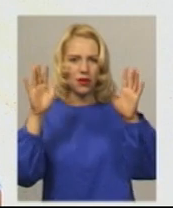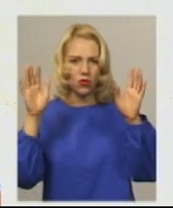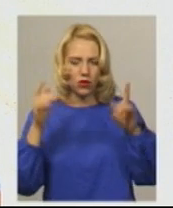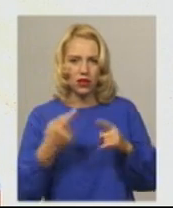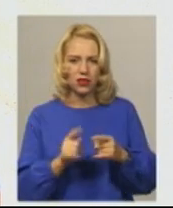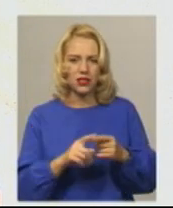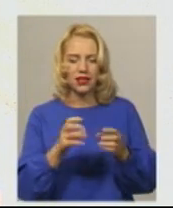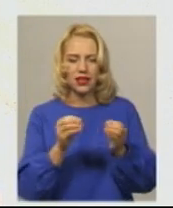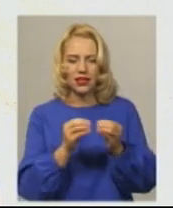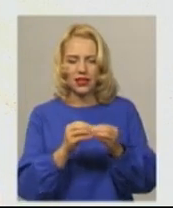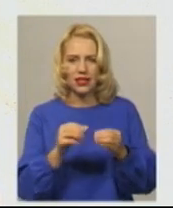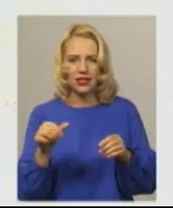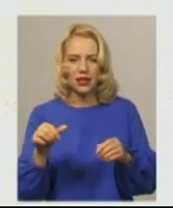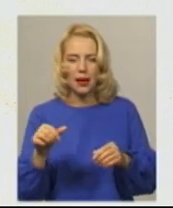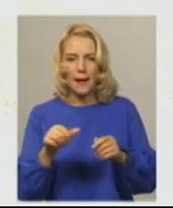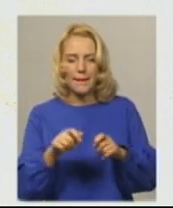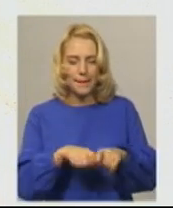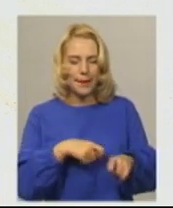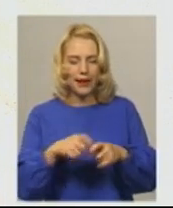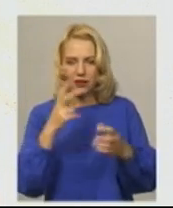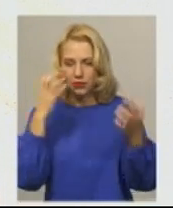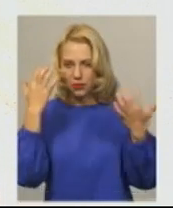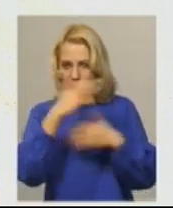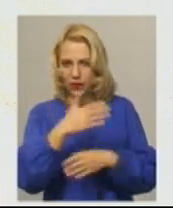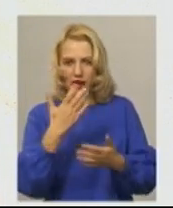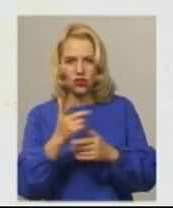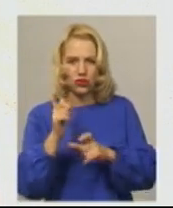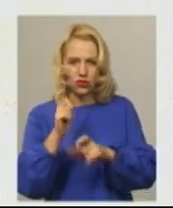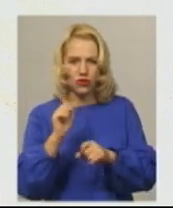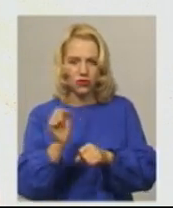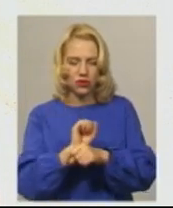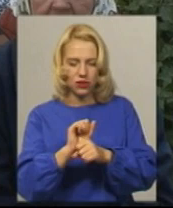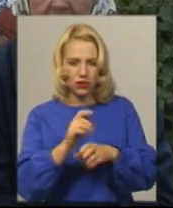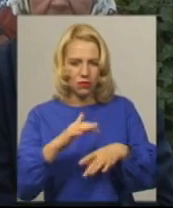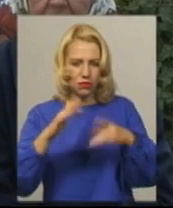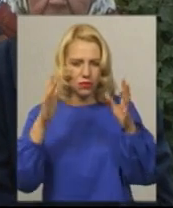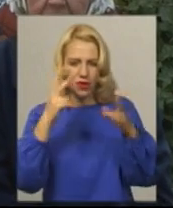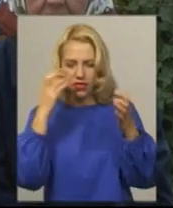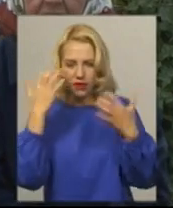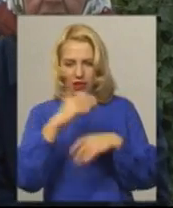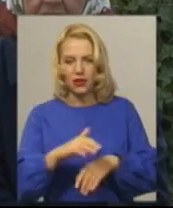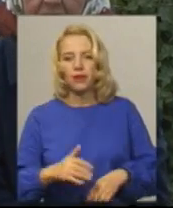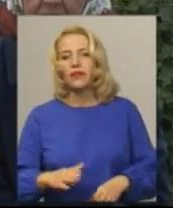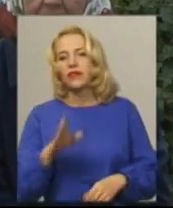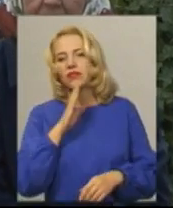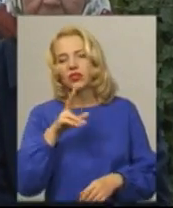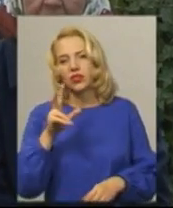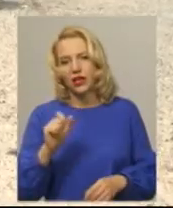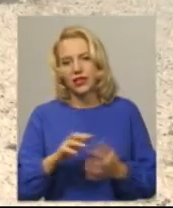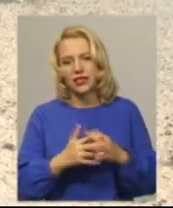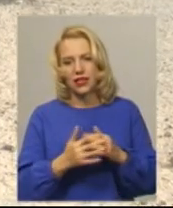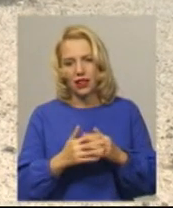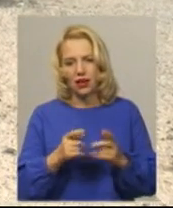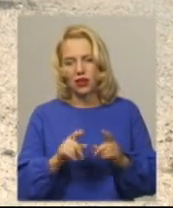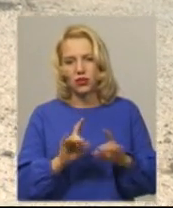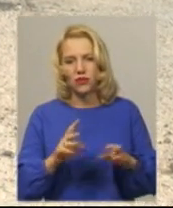буквально за 10 метрів нічого не видно. Як пройде фура, то це нічого не видно. Місцева жителька Олена Хміль живе в селі 30